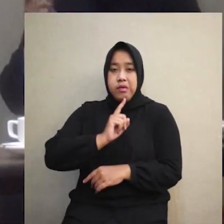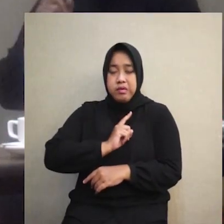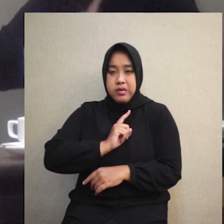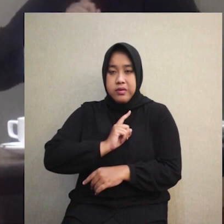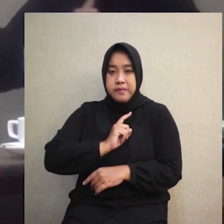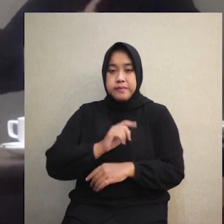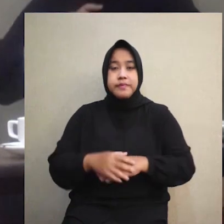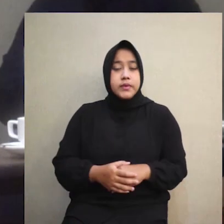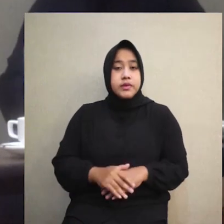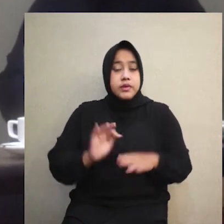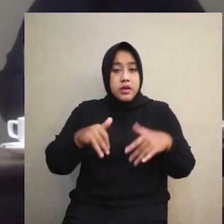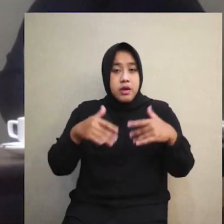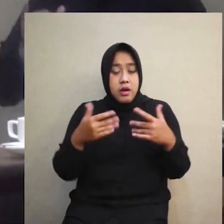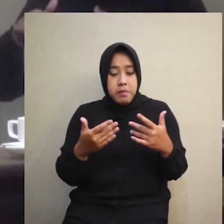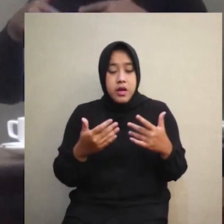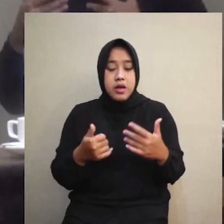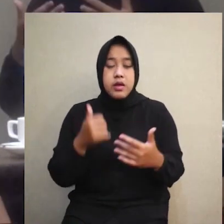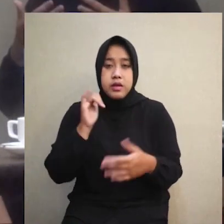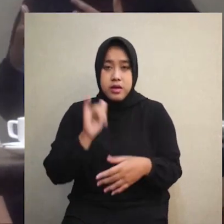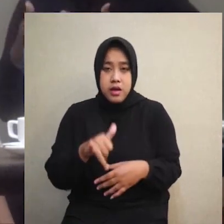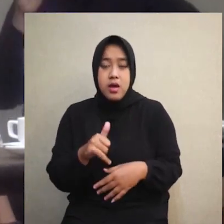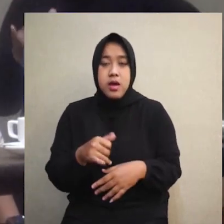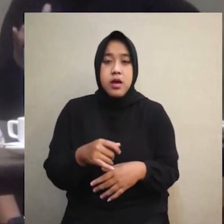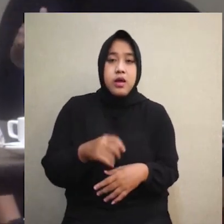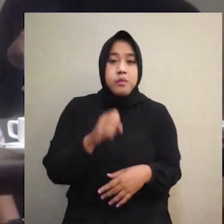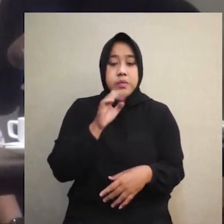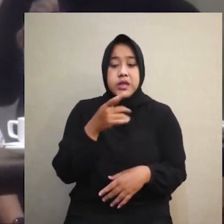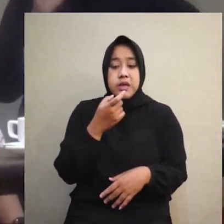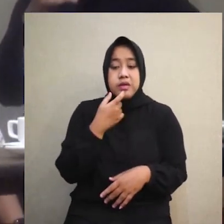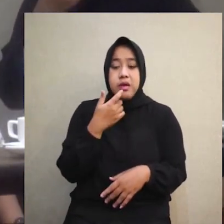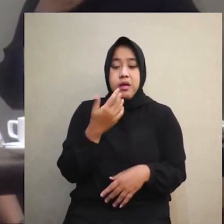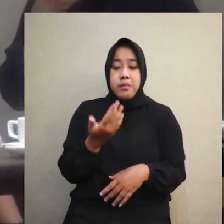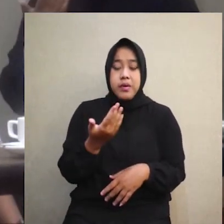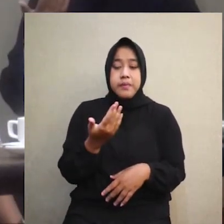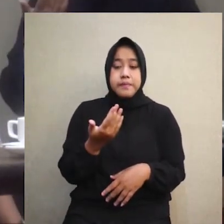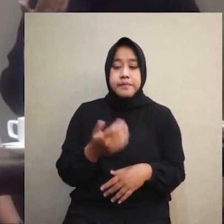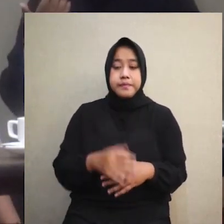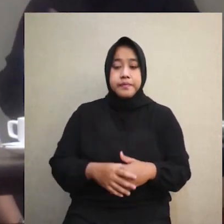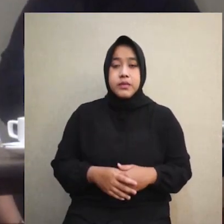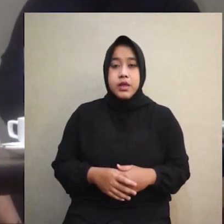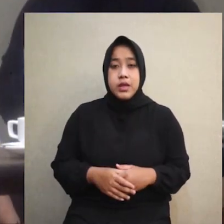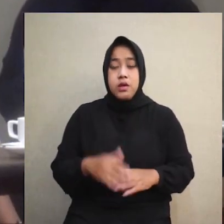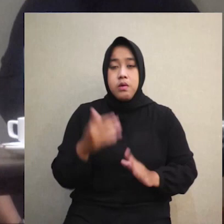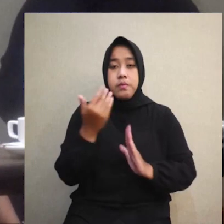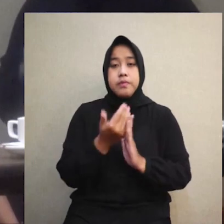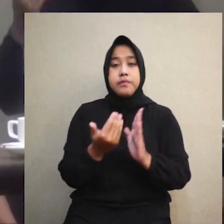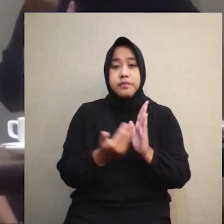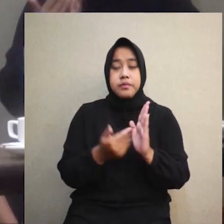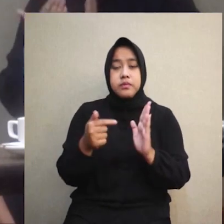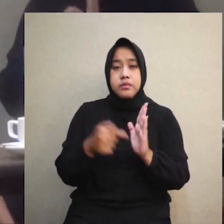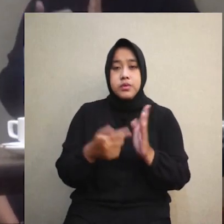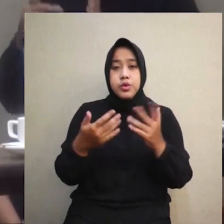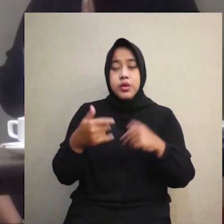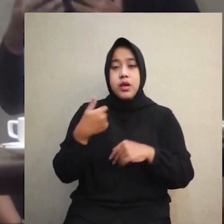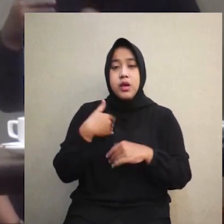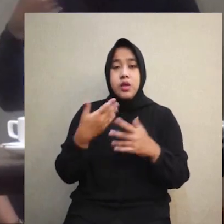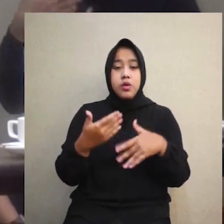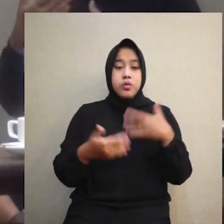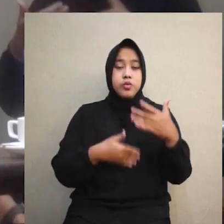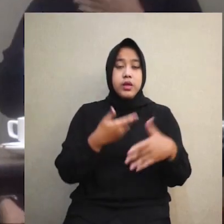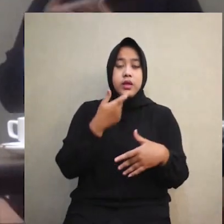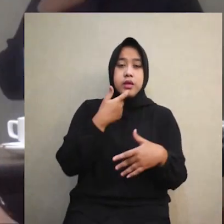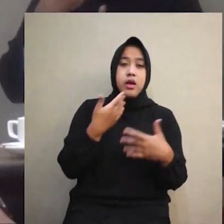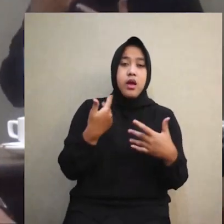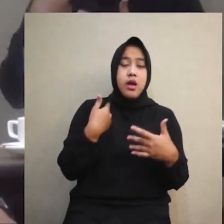sehingga memang tadi Bicara soal apa namanya regulasi regulasi yang sudah ada atau kemudian yang